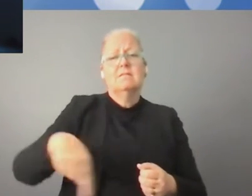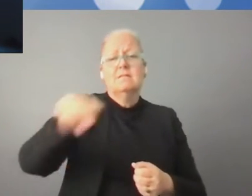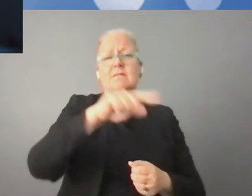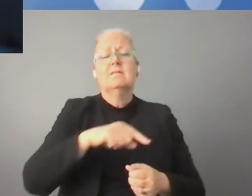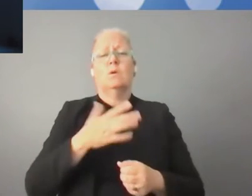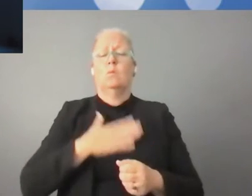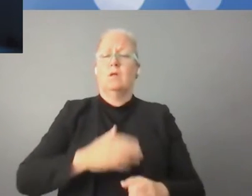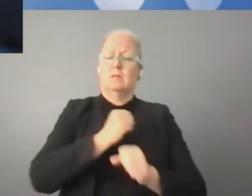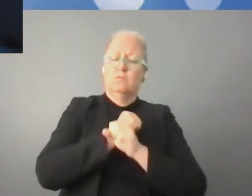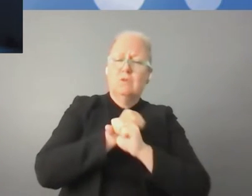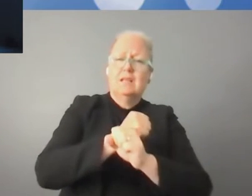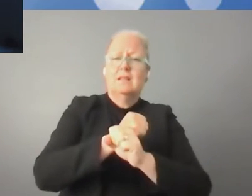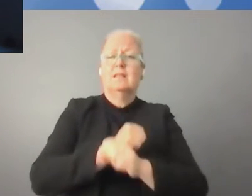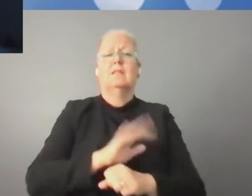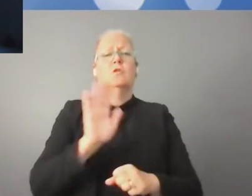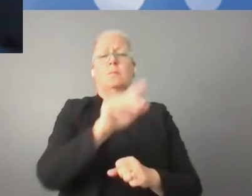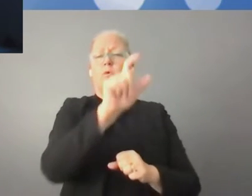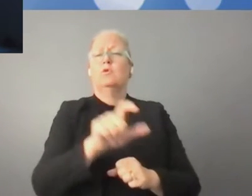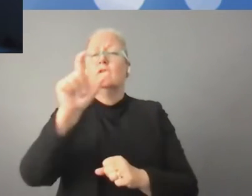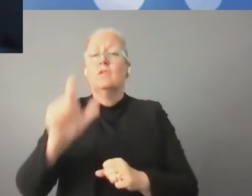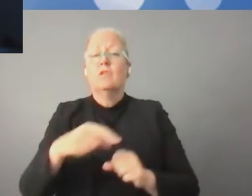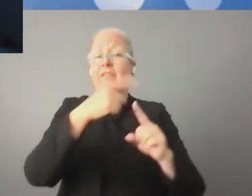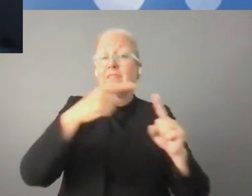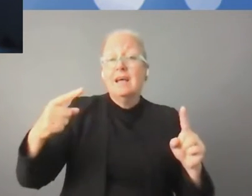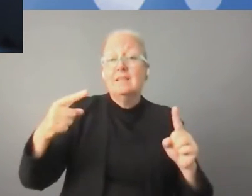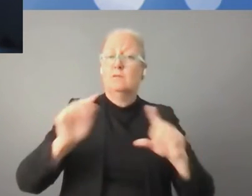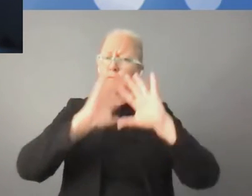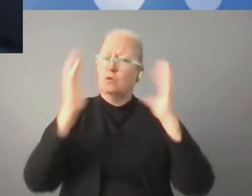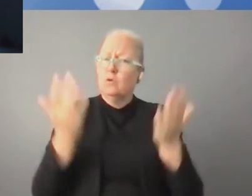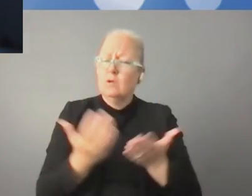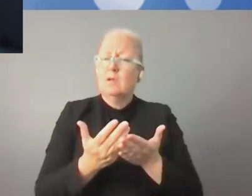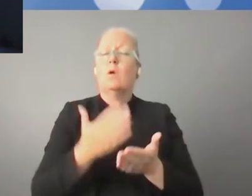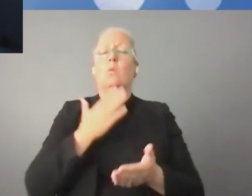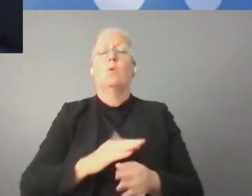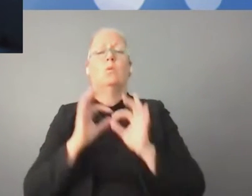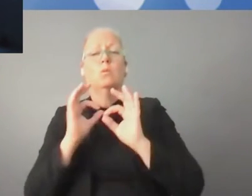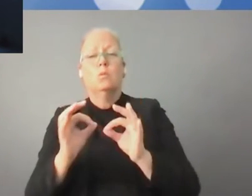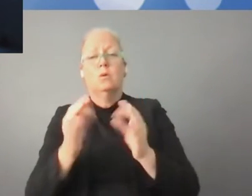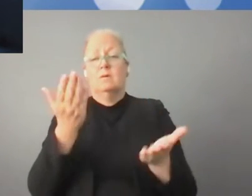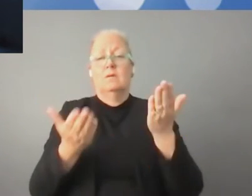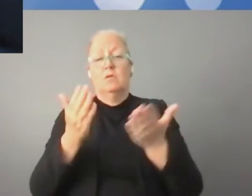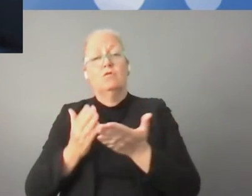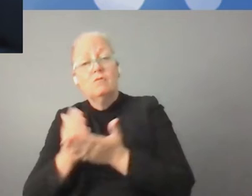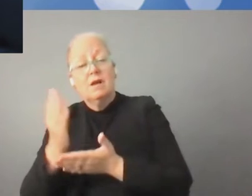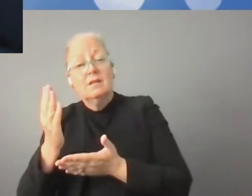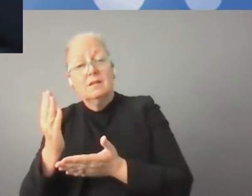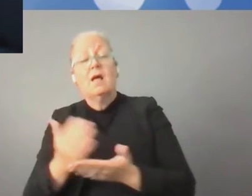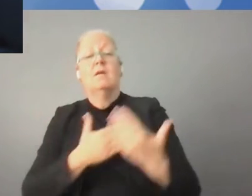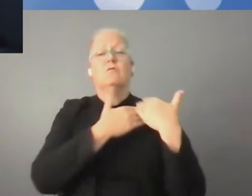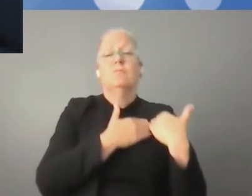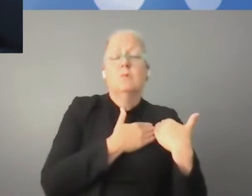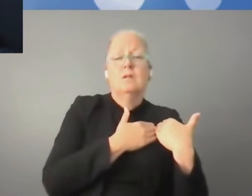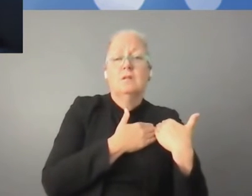нам подчеркнуть необходимость создавать общий подход к развитию цифровых технологий так,